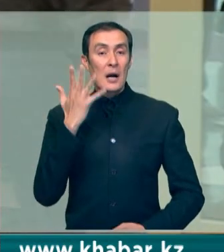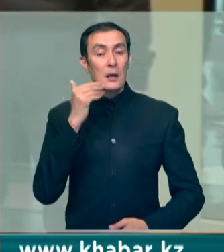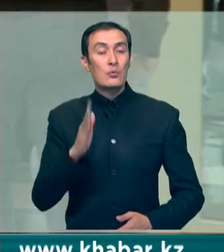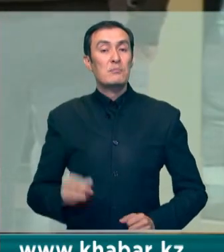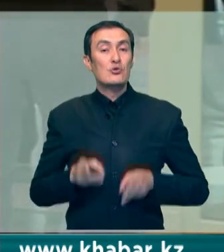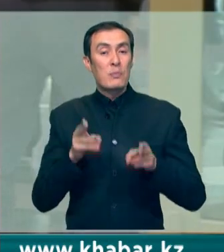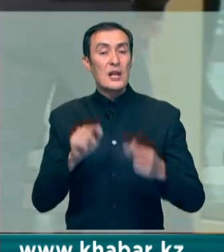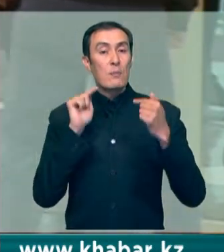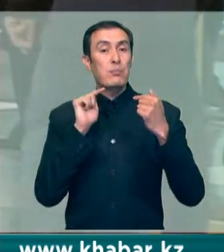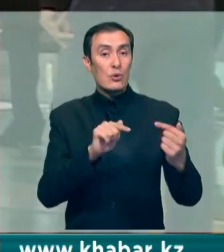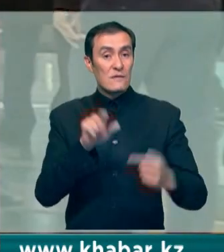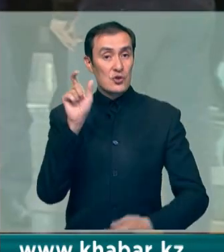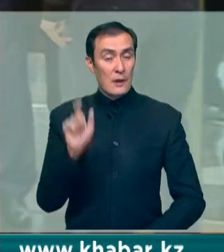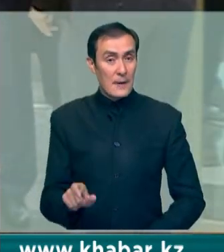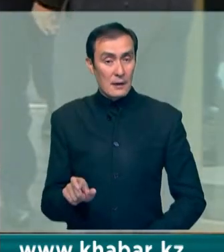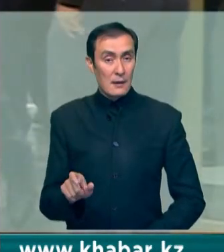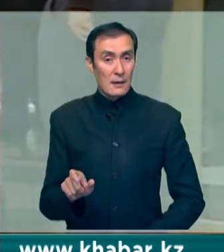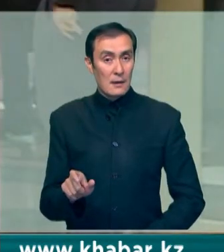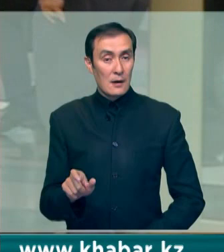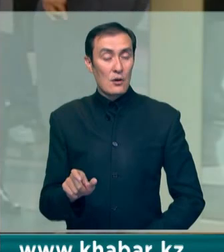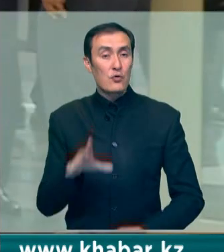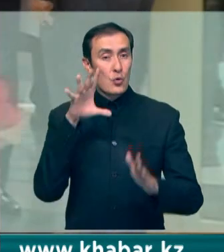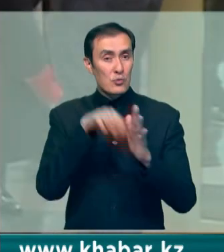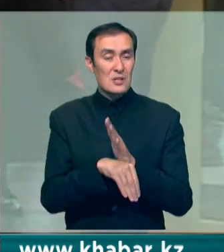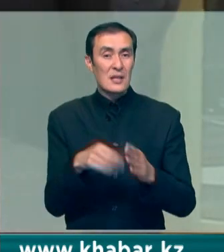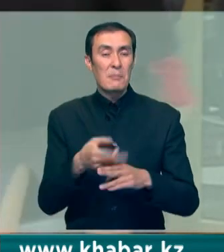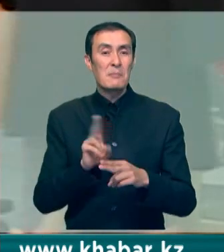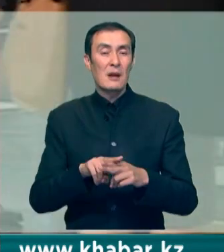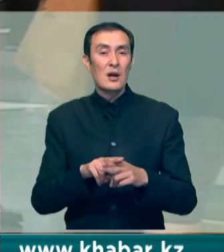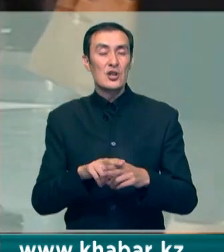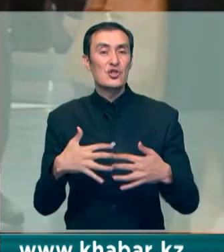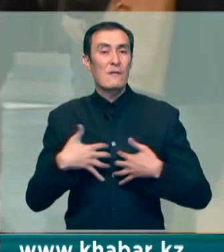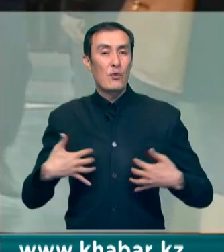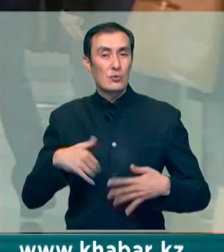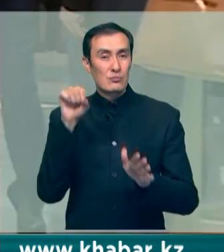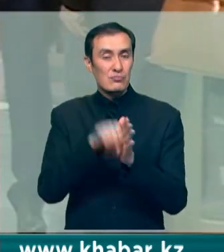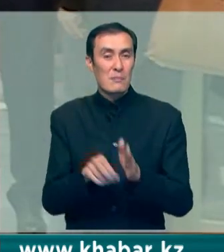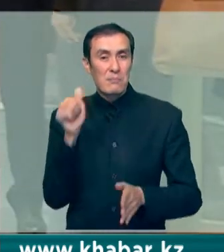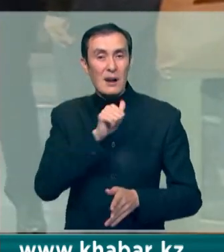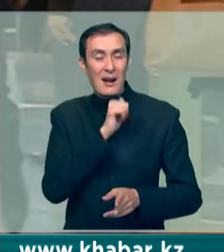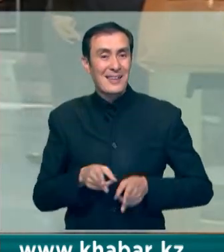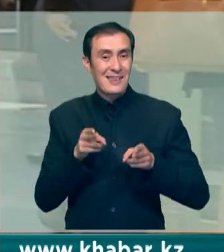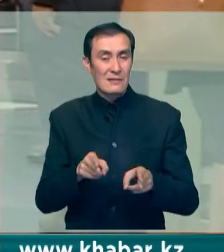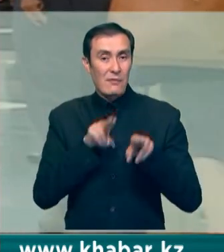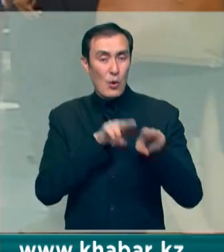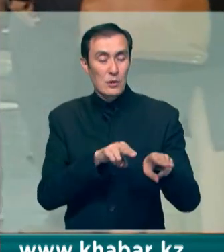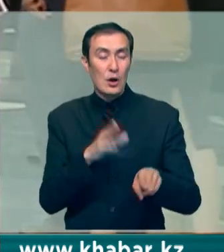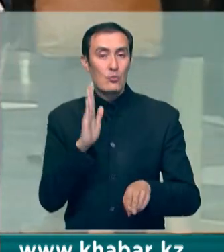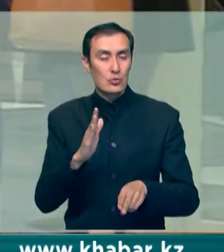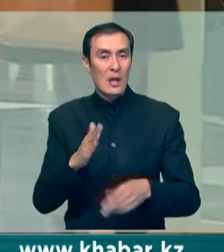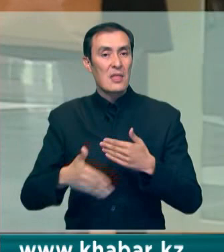преступления против личности и в том числе по браконьерству будут ужесточены, наказания по ним